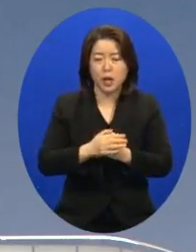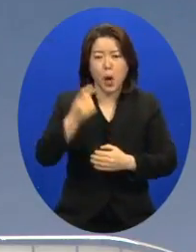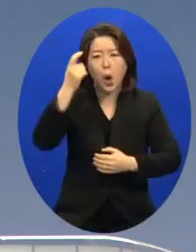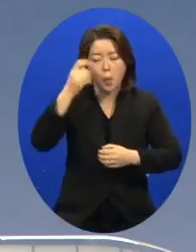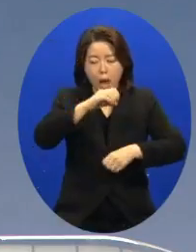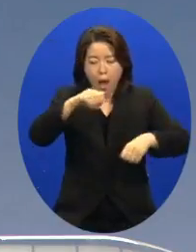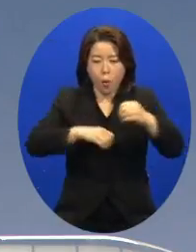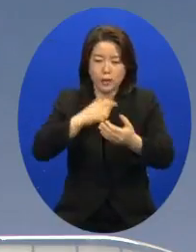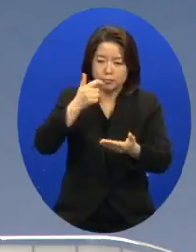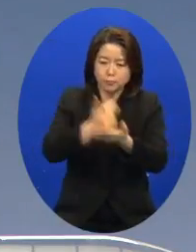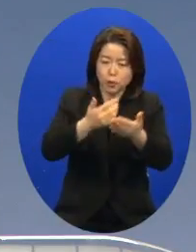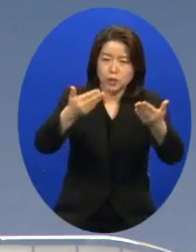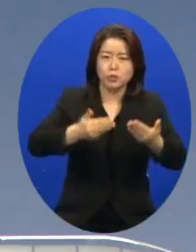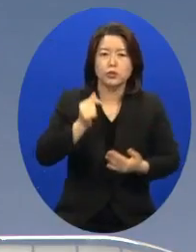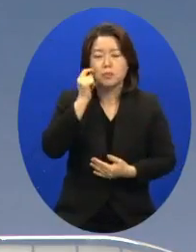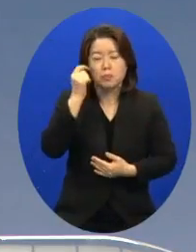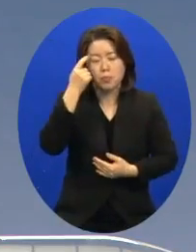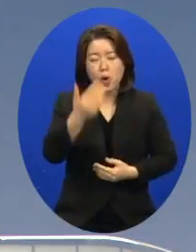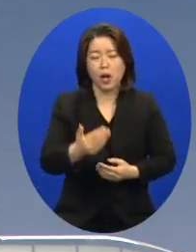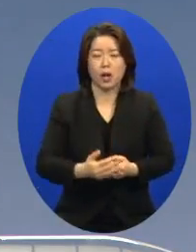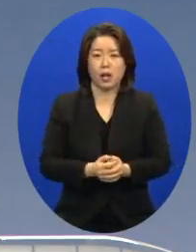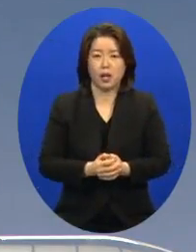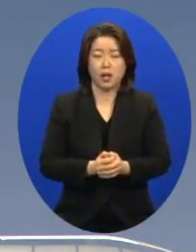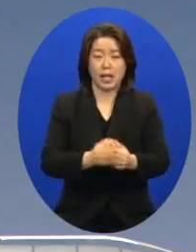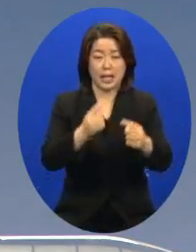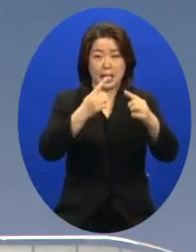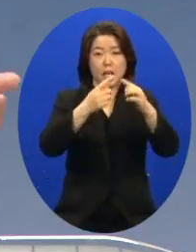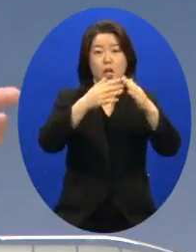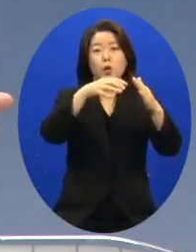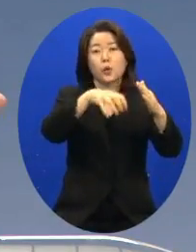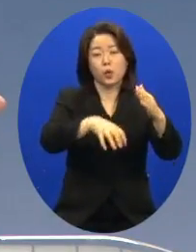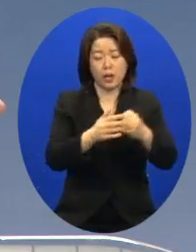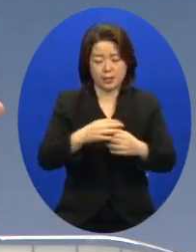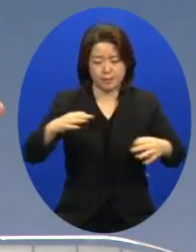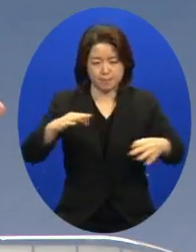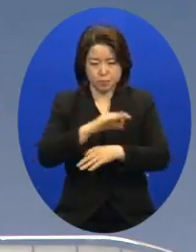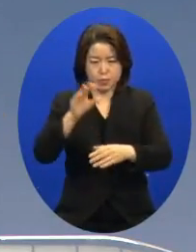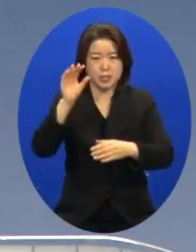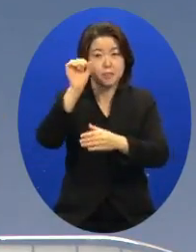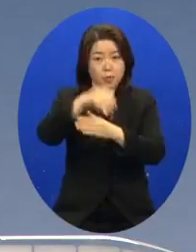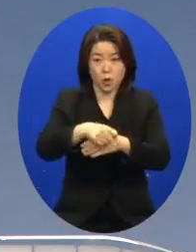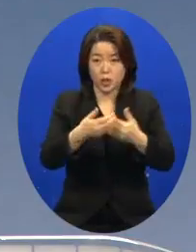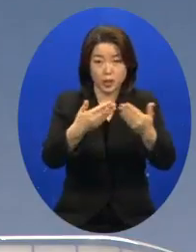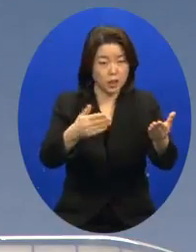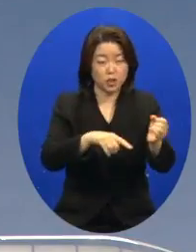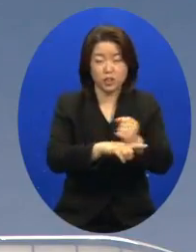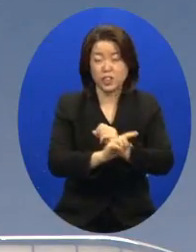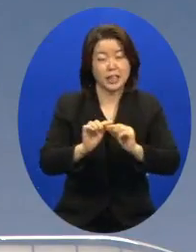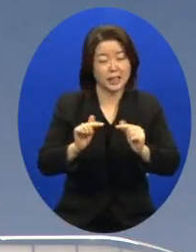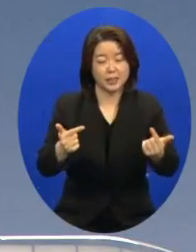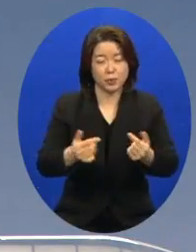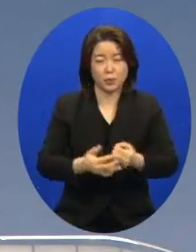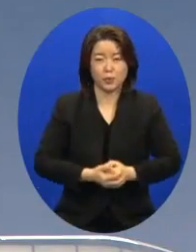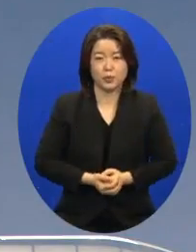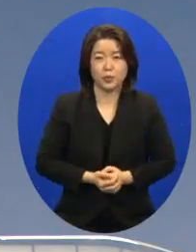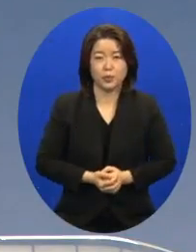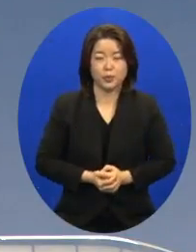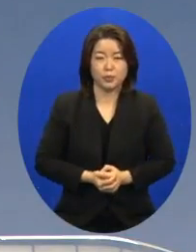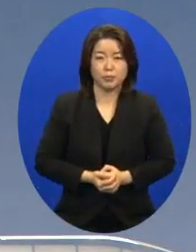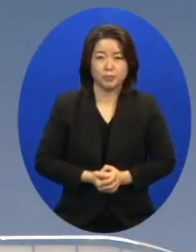못합니까 교회 안에서 불의를 용 나가라 그런 의미가 아닙니다